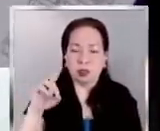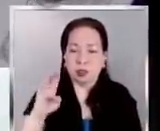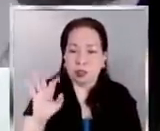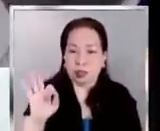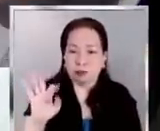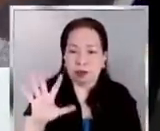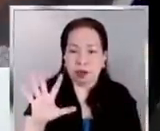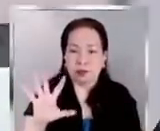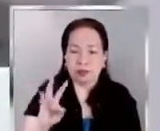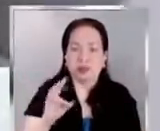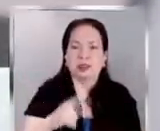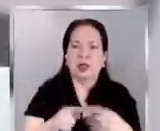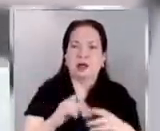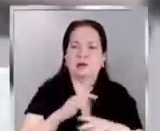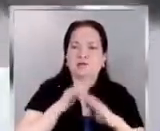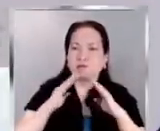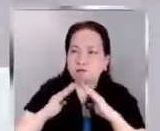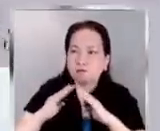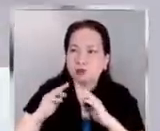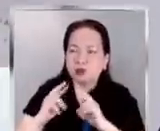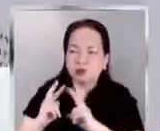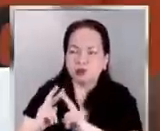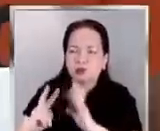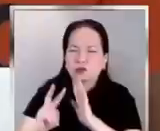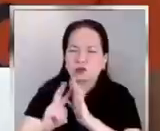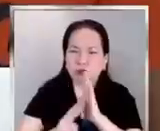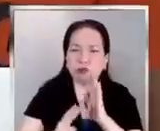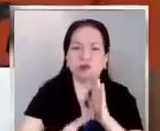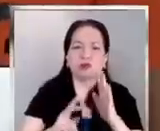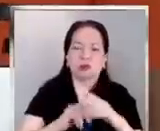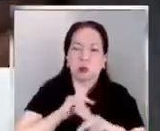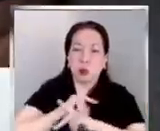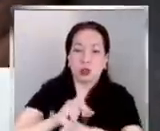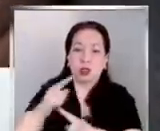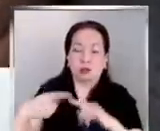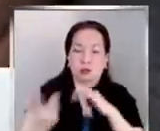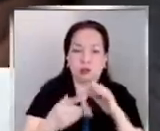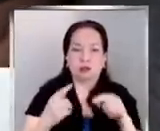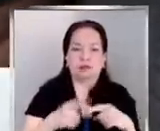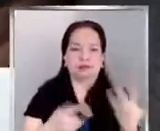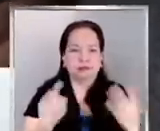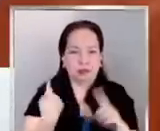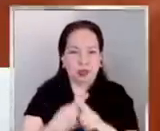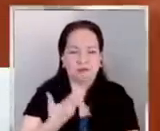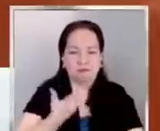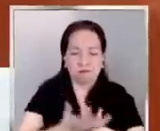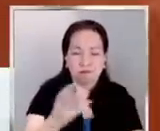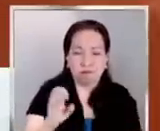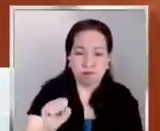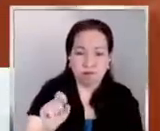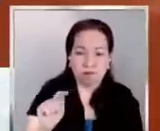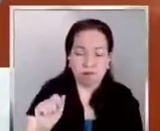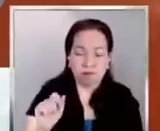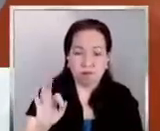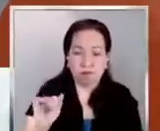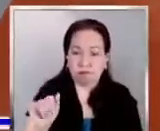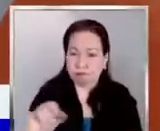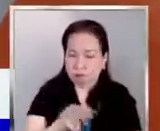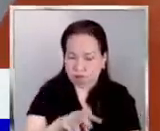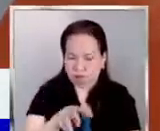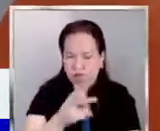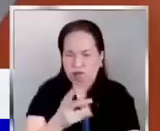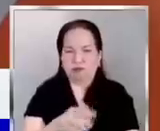Buyers Protective Decree at swindling at estafa sina Alan Fresnido at Marife Robinos. Naipit po kami sa sitwasyon